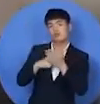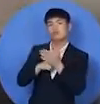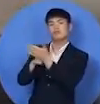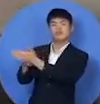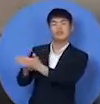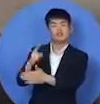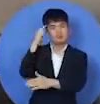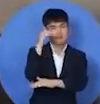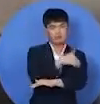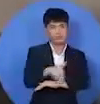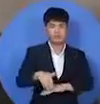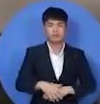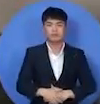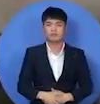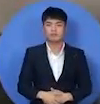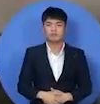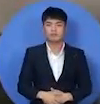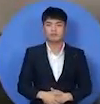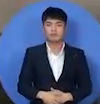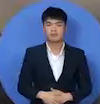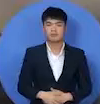중앙정부에 건의해 해결해 나갈 방침입니다.